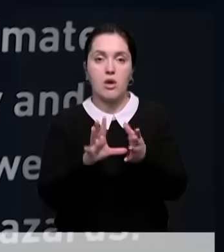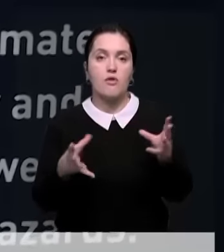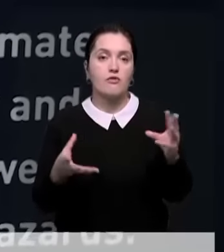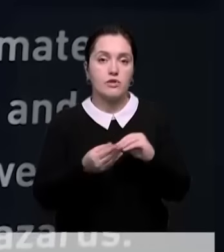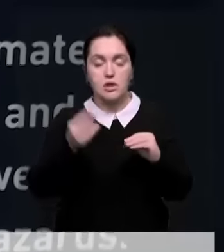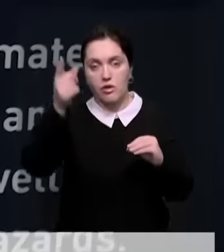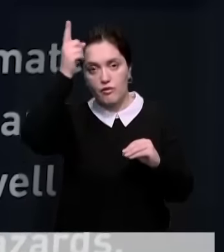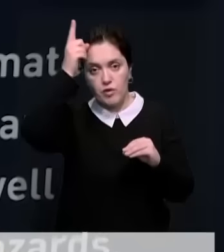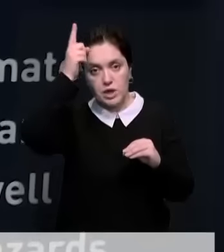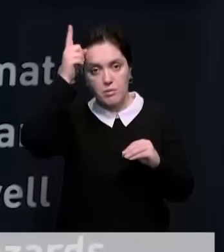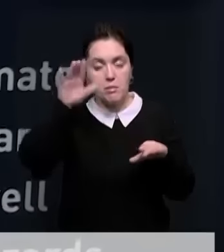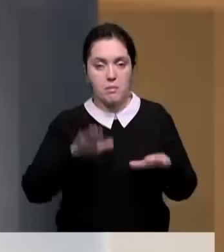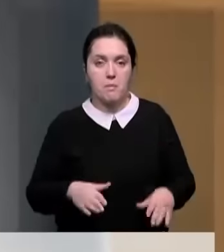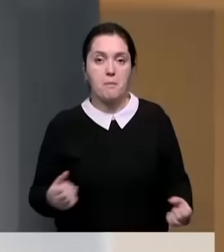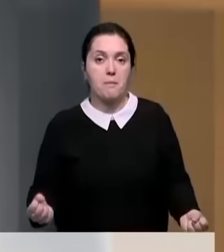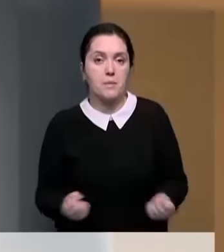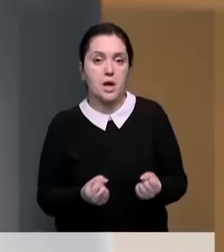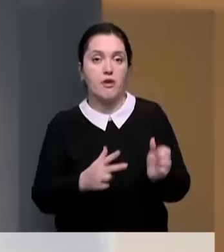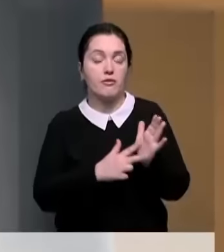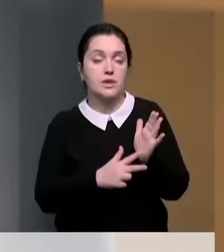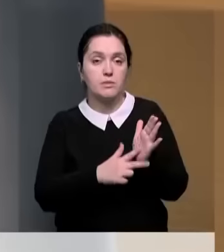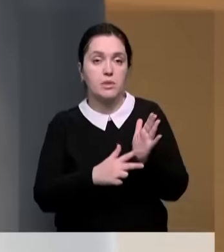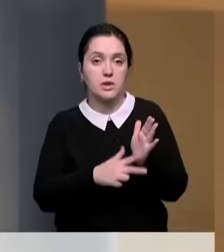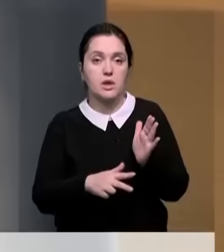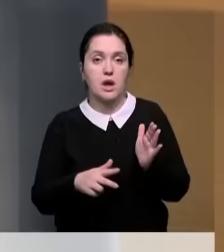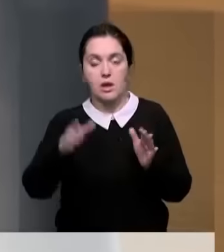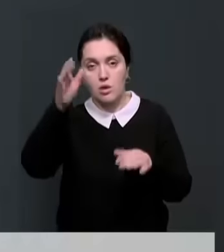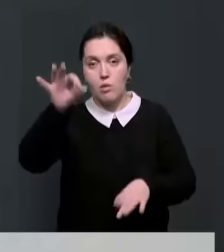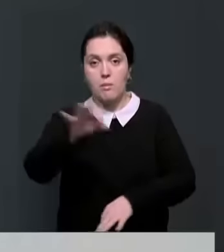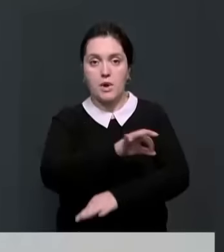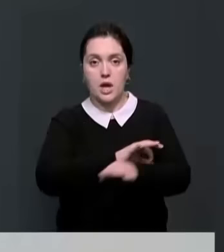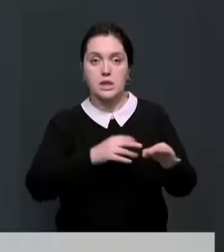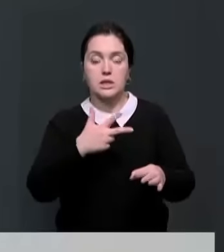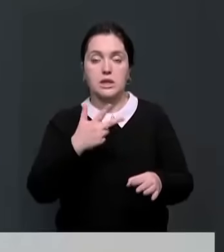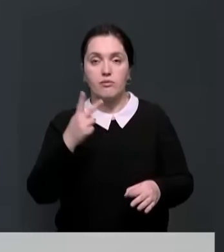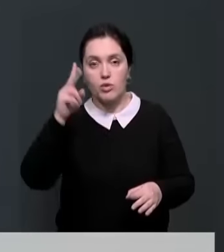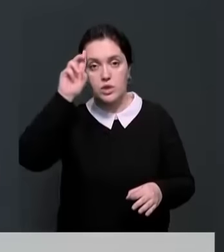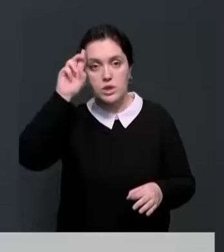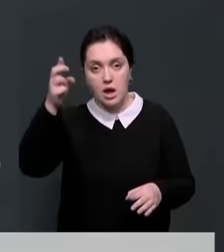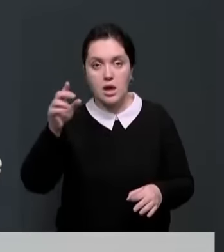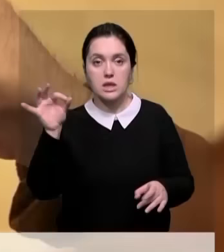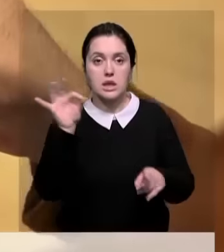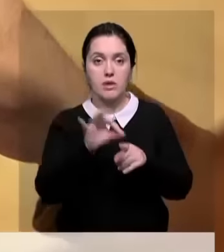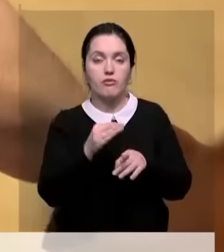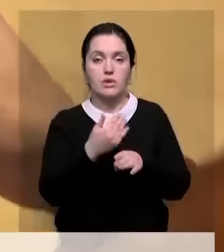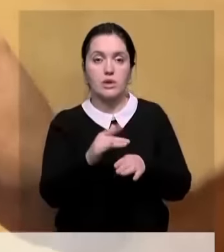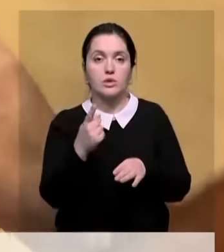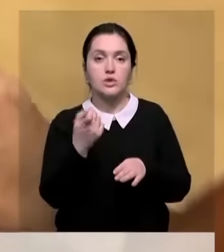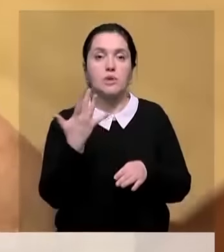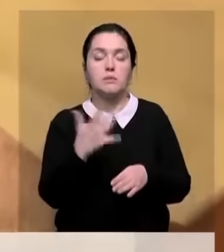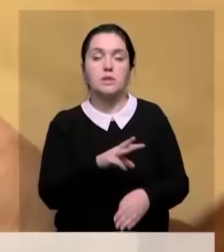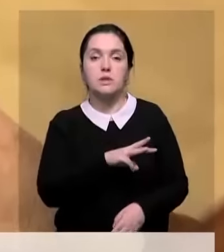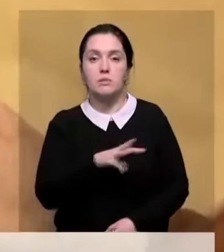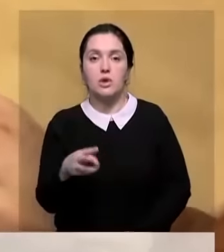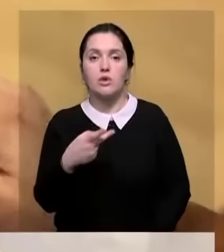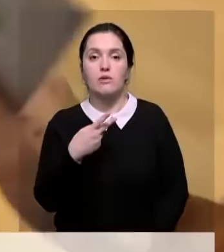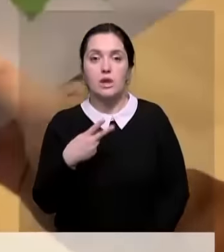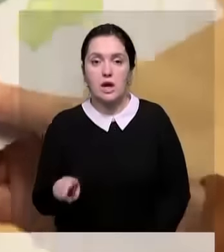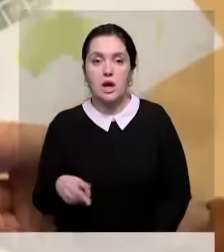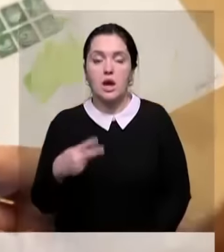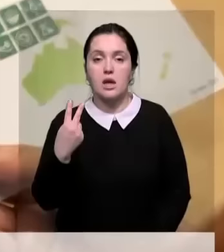чистой энергии. Всего Германия поддерживает свыше 80 научных проектов в 32 странах. На эти цели выделено около 150